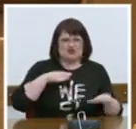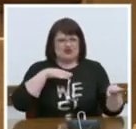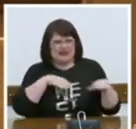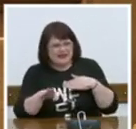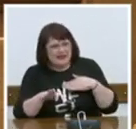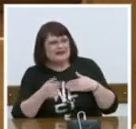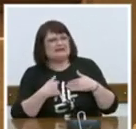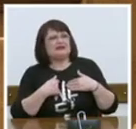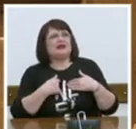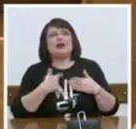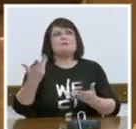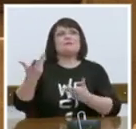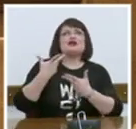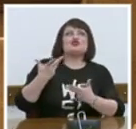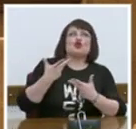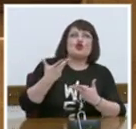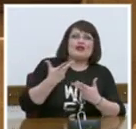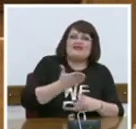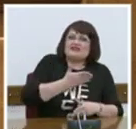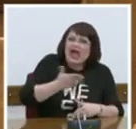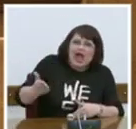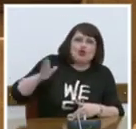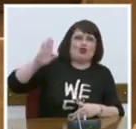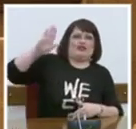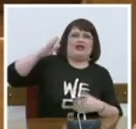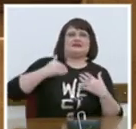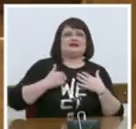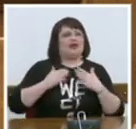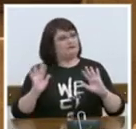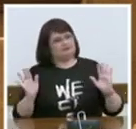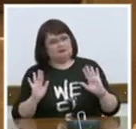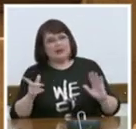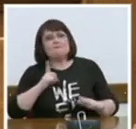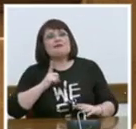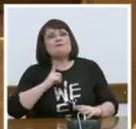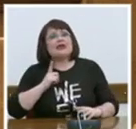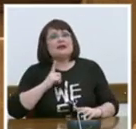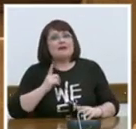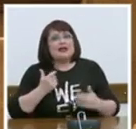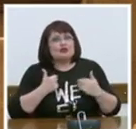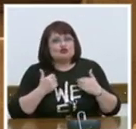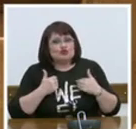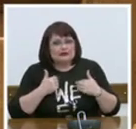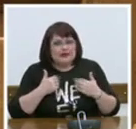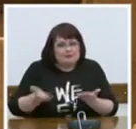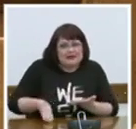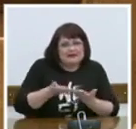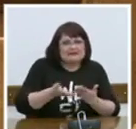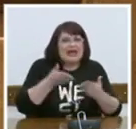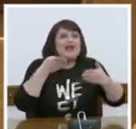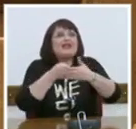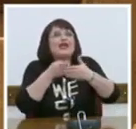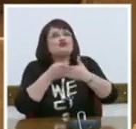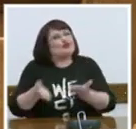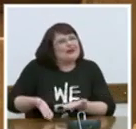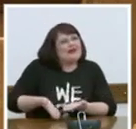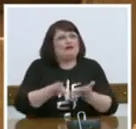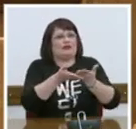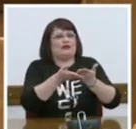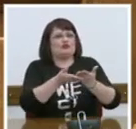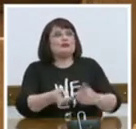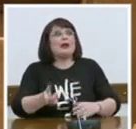αποκαλείτε λανθασμένα ακροδεξιά. Μην περιμένετε από μας σκοτάδια για να λύσετε τα διέξοδά σας. Μην